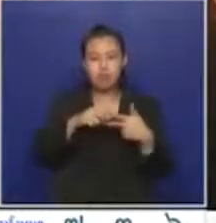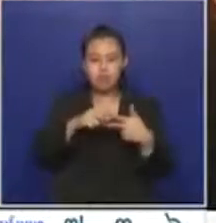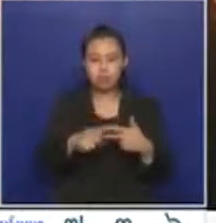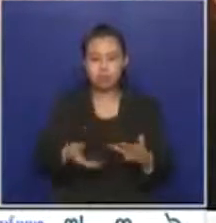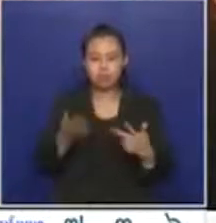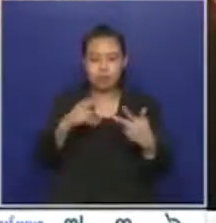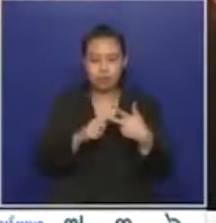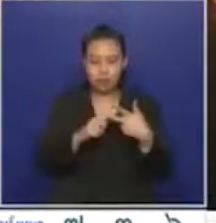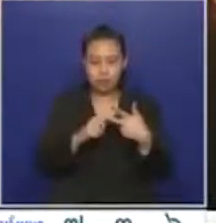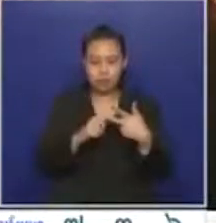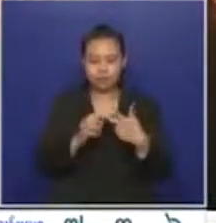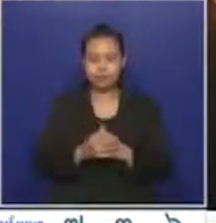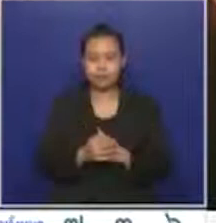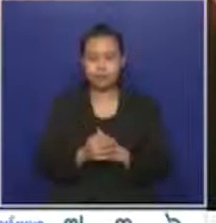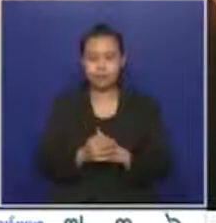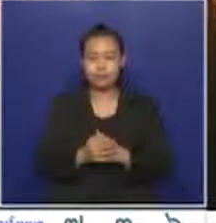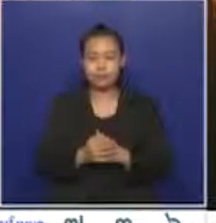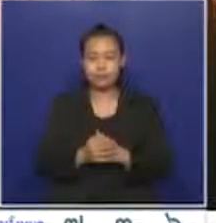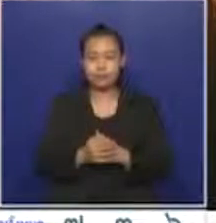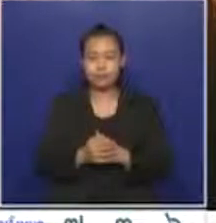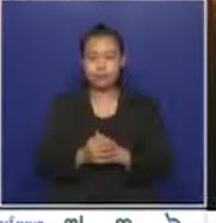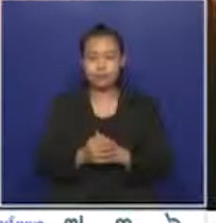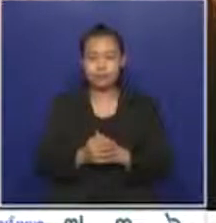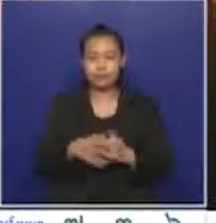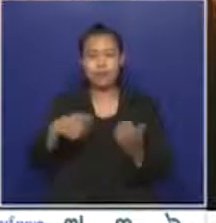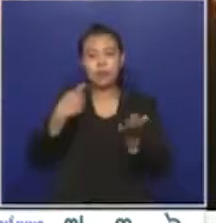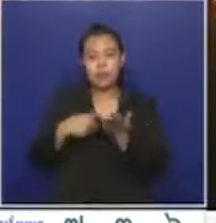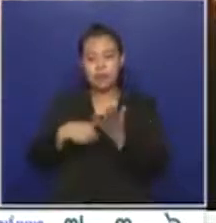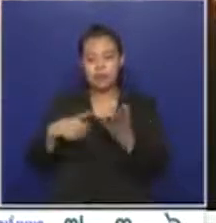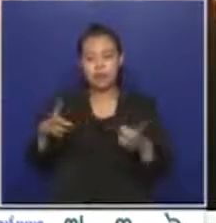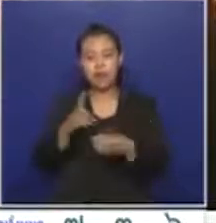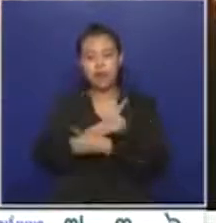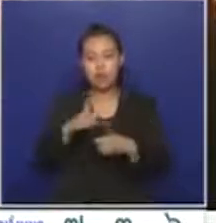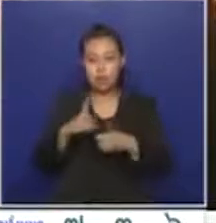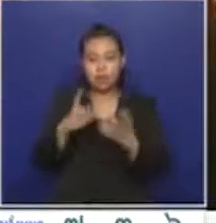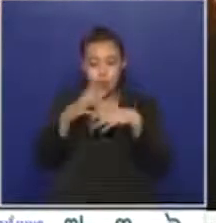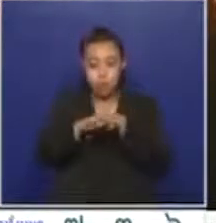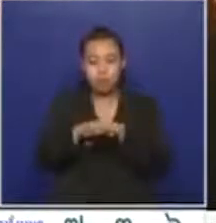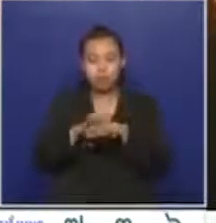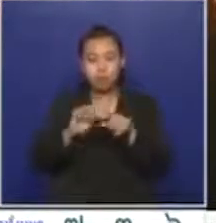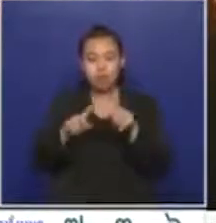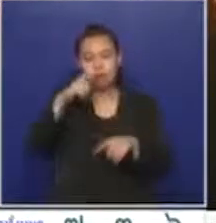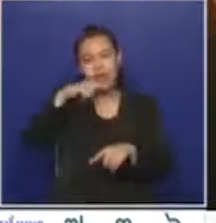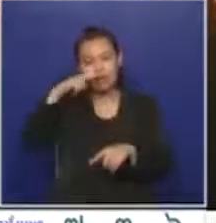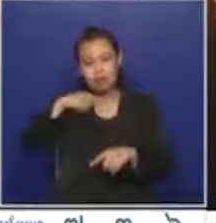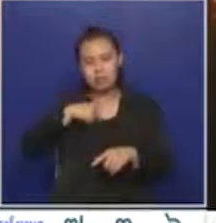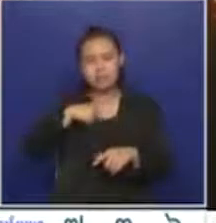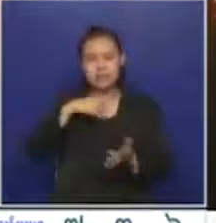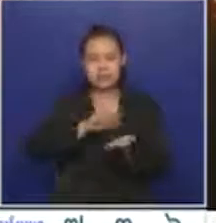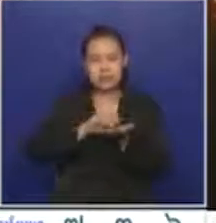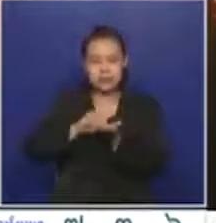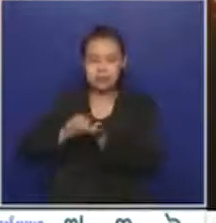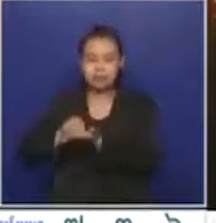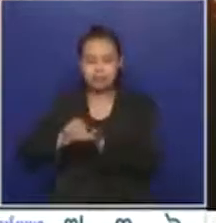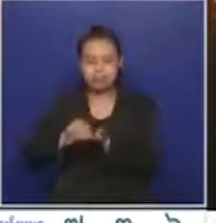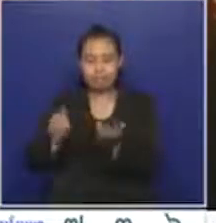2แล้วก็กลุ่มที่3ความตกลงฉบับนี้ให้รวมประกันสังคมเข้าไปด้วยซึ่งประกันสังคมนี้ประเทศไทยเราถือว่าจัด